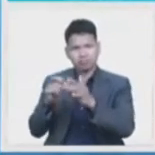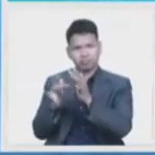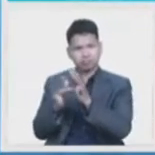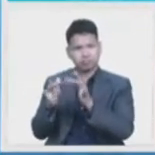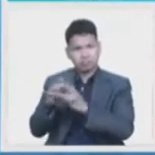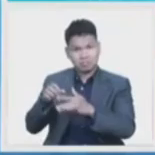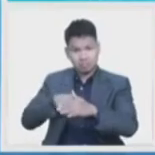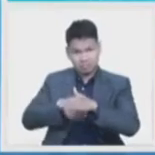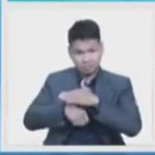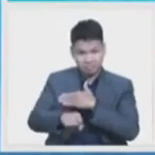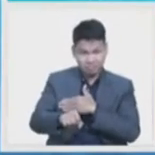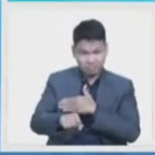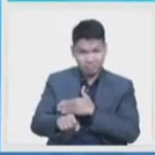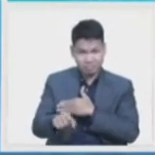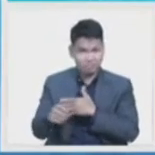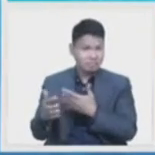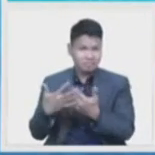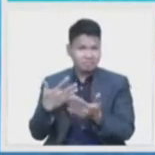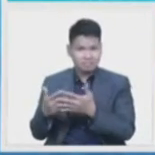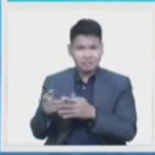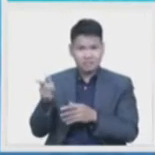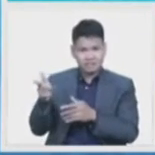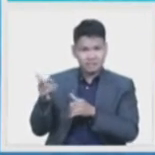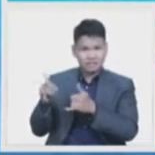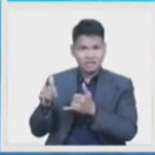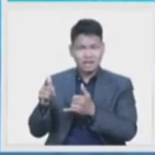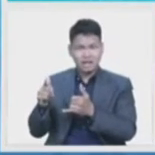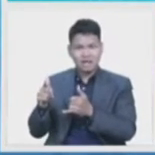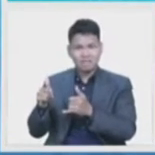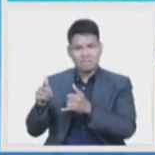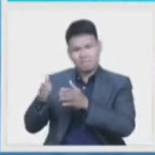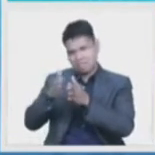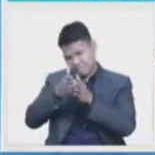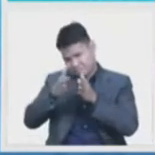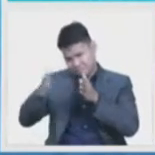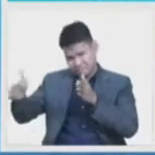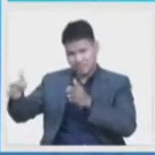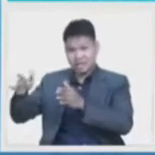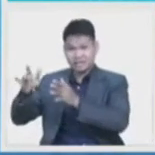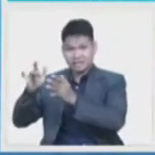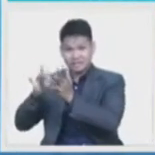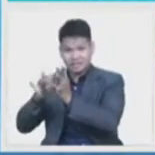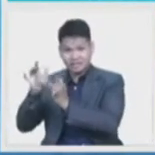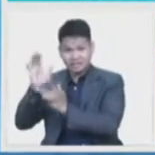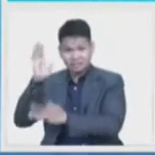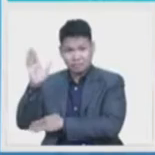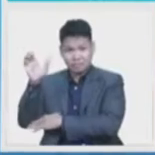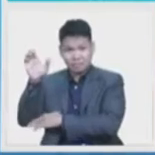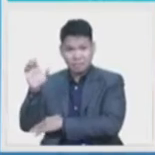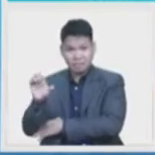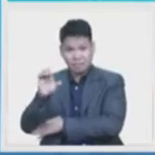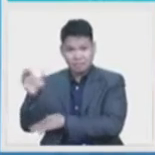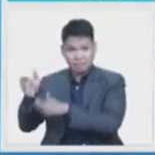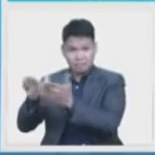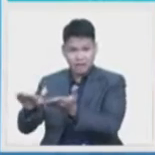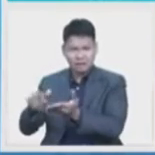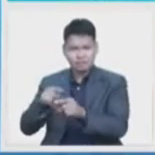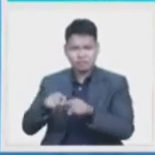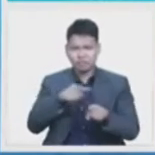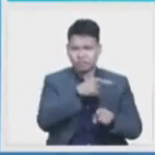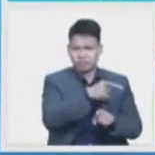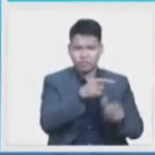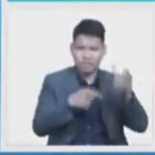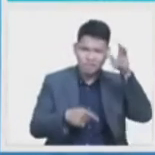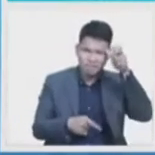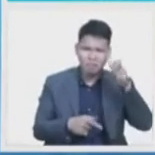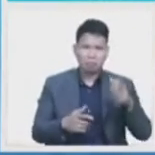gitagna, bisan pa ang iyang kamatayon, iyang gipangandaman mga kagalaan. Busa sa pagkatao ni Kristo, we